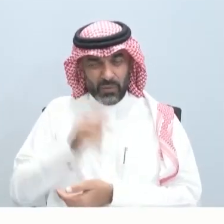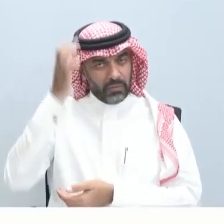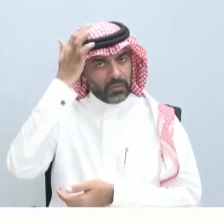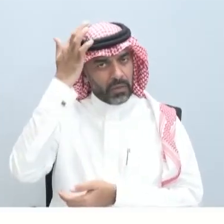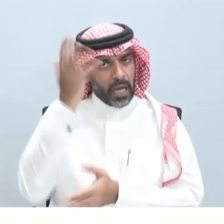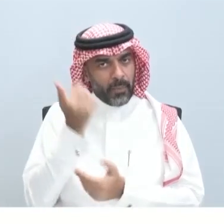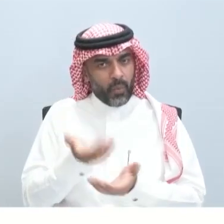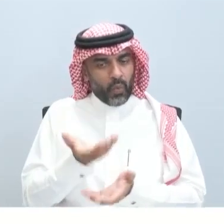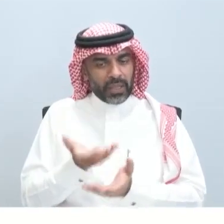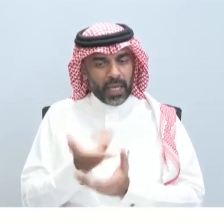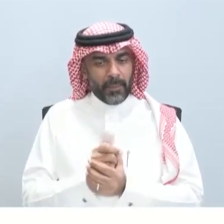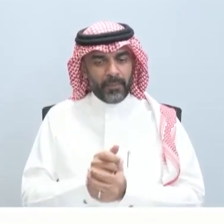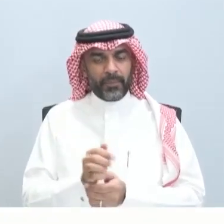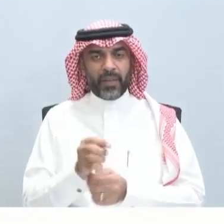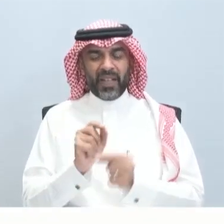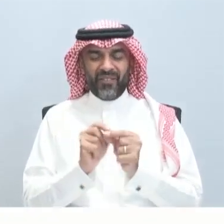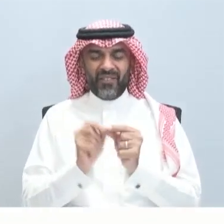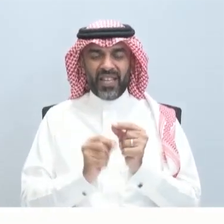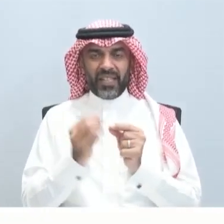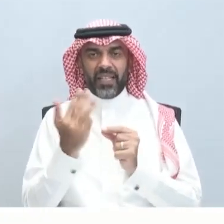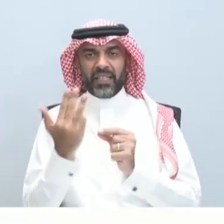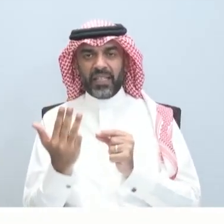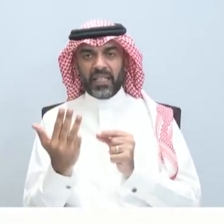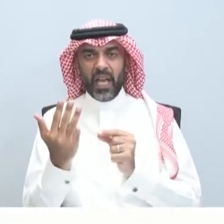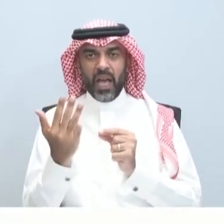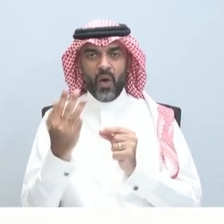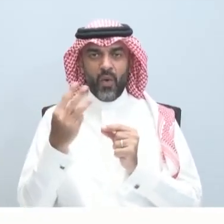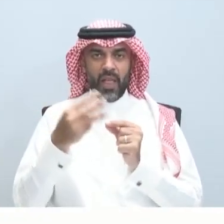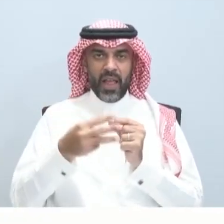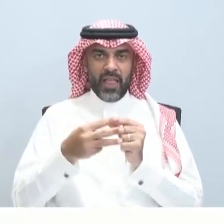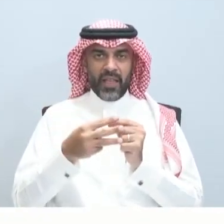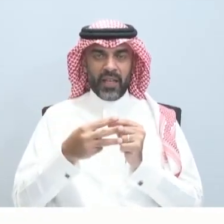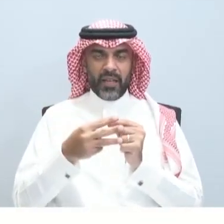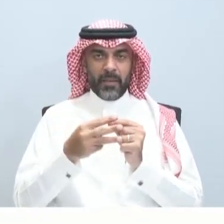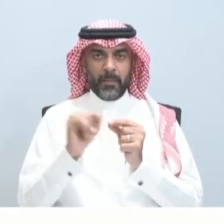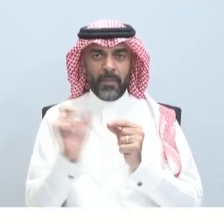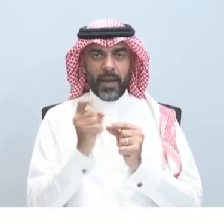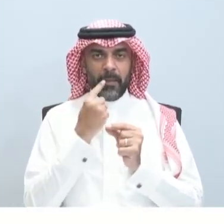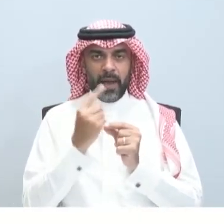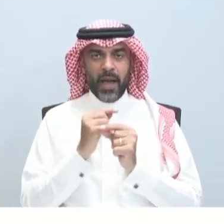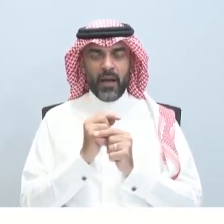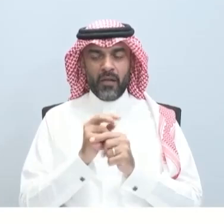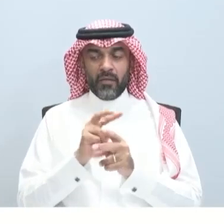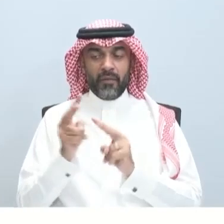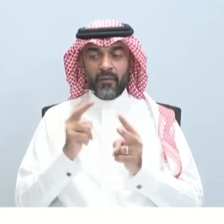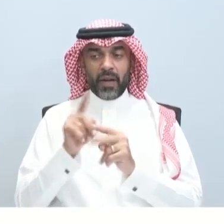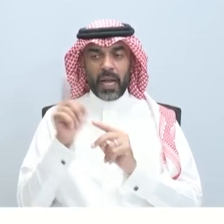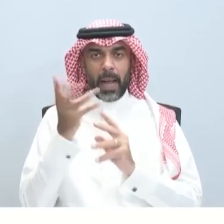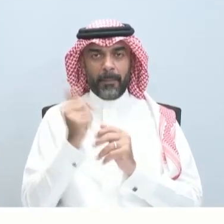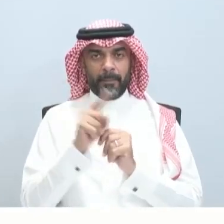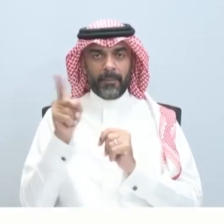39 جزءا من مئه كيلو جرام فما الفرق بين الكتلتين اذا ابنائي وبناتي